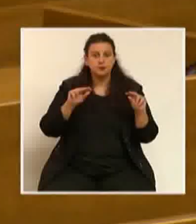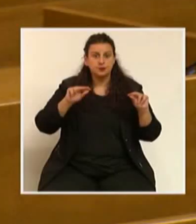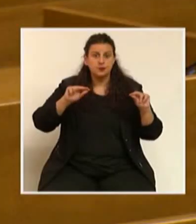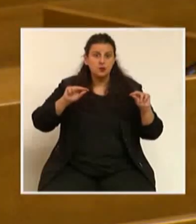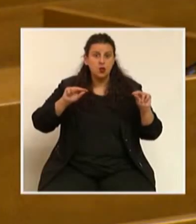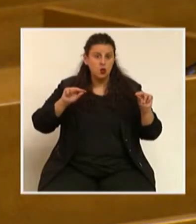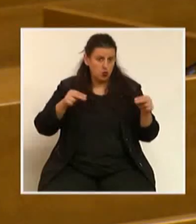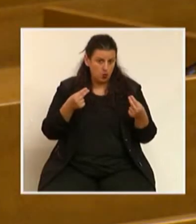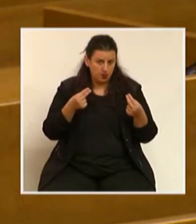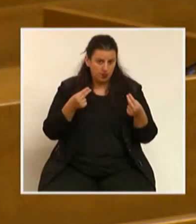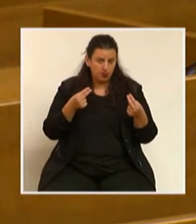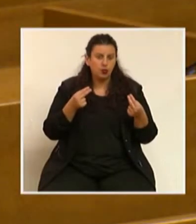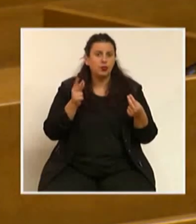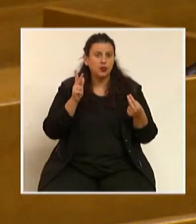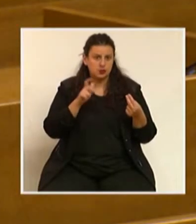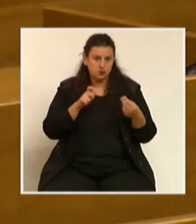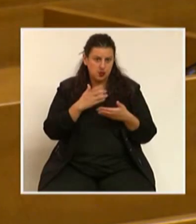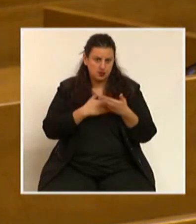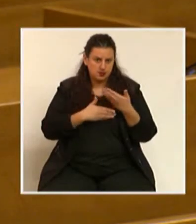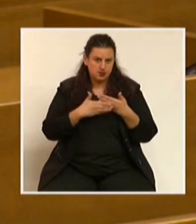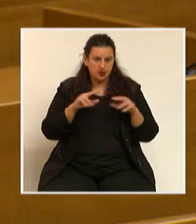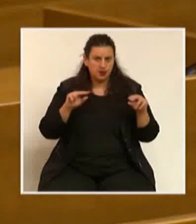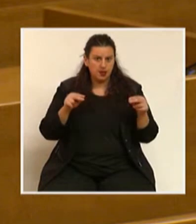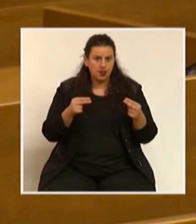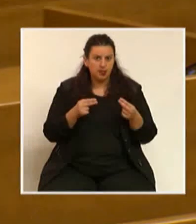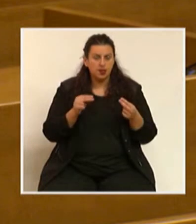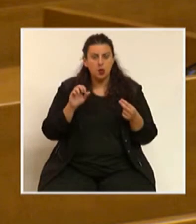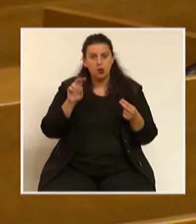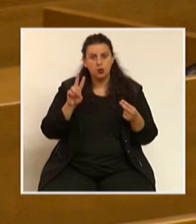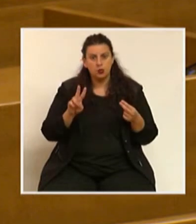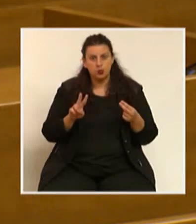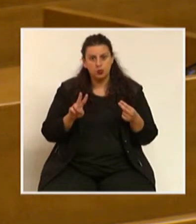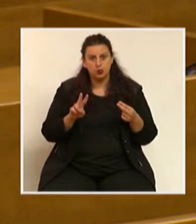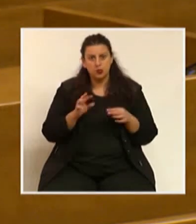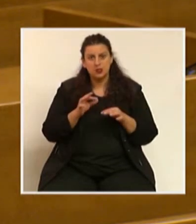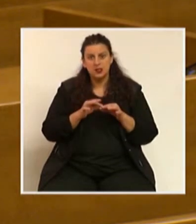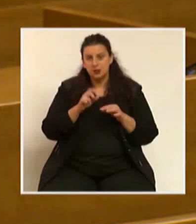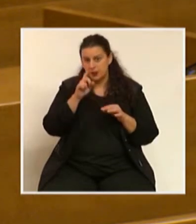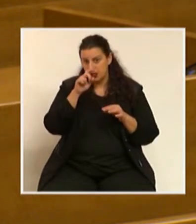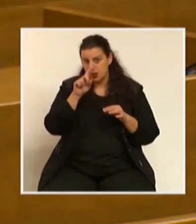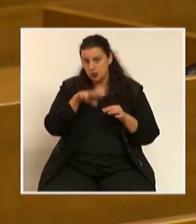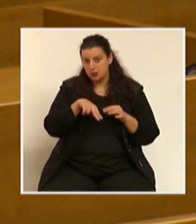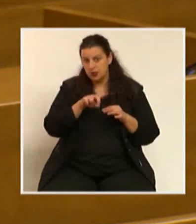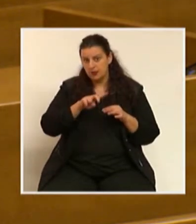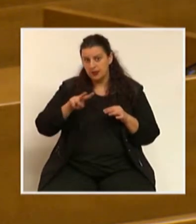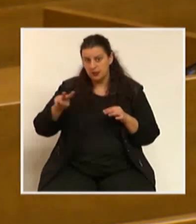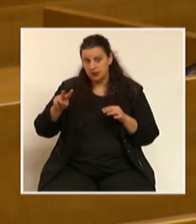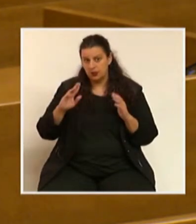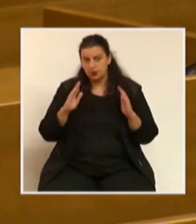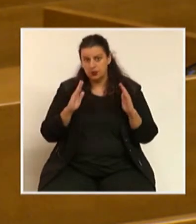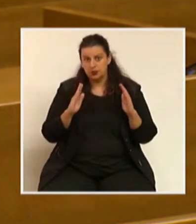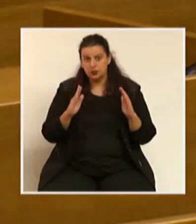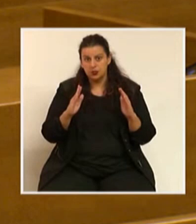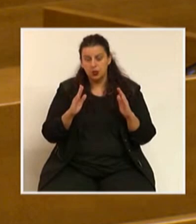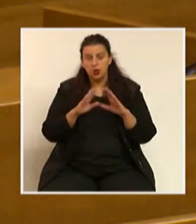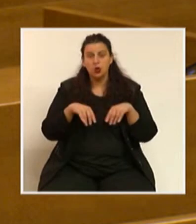Valencianes, que precisament amb el que estaves dient m'estava cridant molt l'atenció, sí. Perquè en un moment donat m'he adonat que estaven aplaudint tots els grups i dic, com